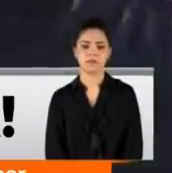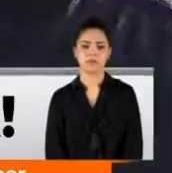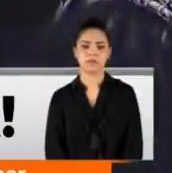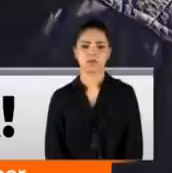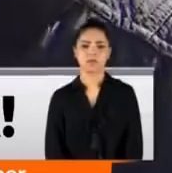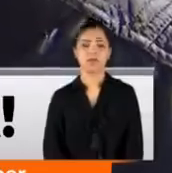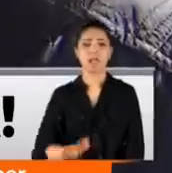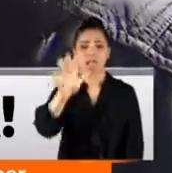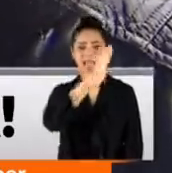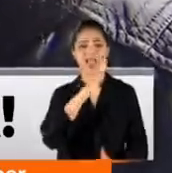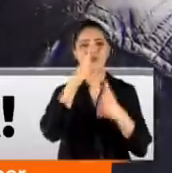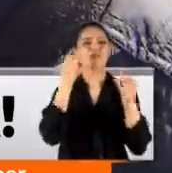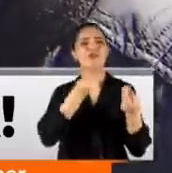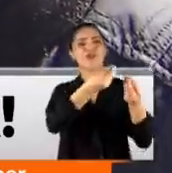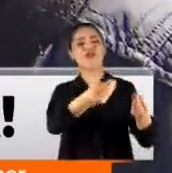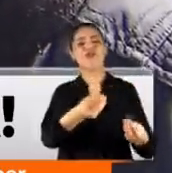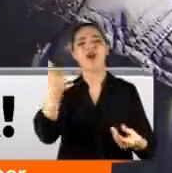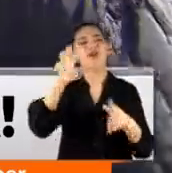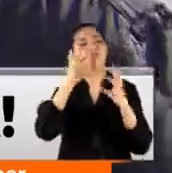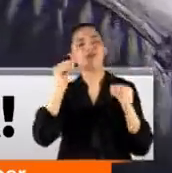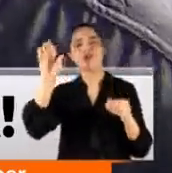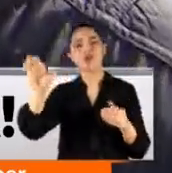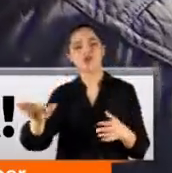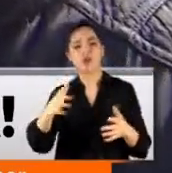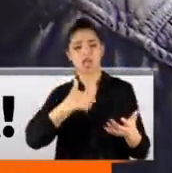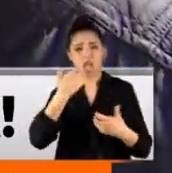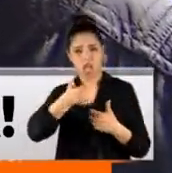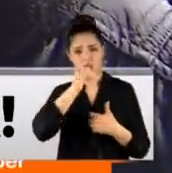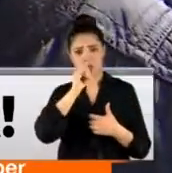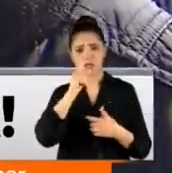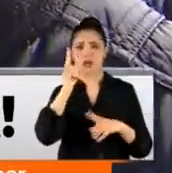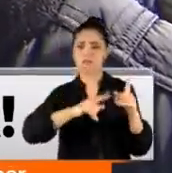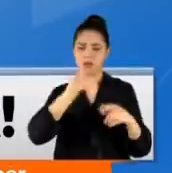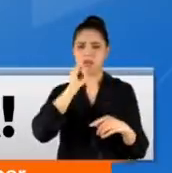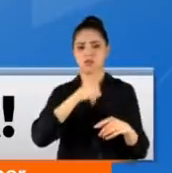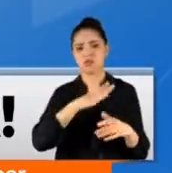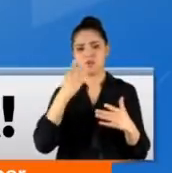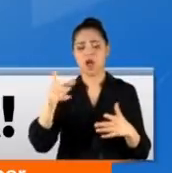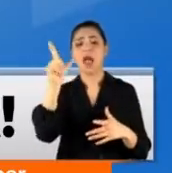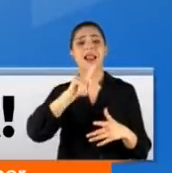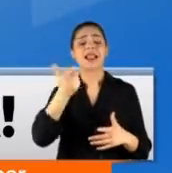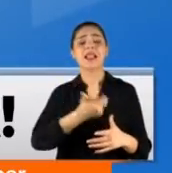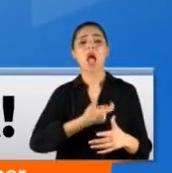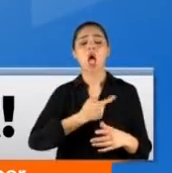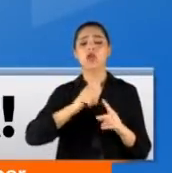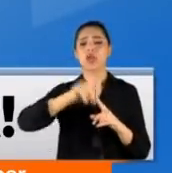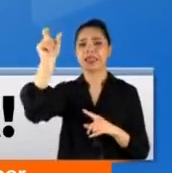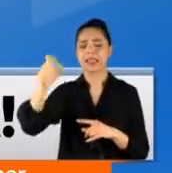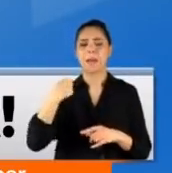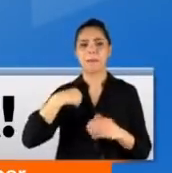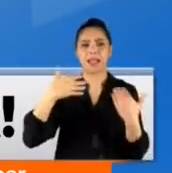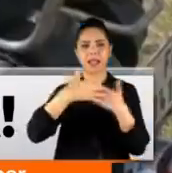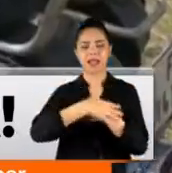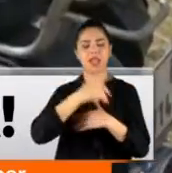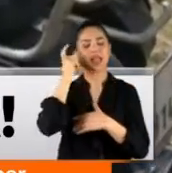Oğlum beni. Herkesi mutlu etmeye çalışırdı. Mutlu bir çocuktu. Enerji içeceği arada bir kullanıyordu. Lise öğrencisi Tamer Arslan pazartesi